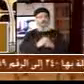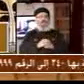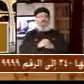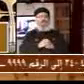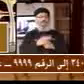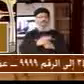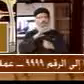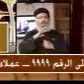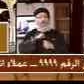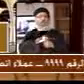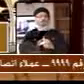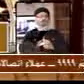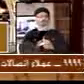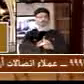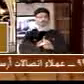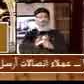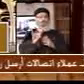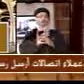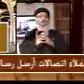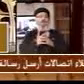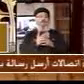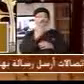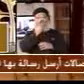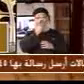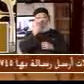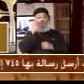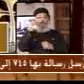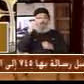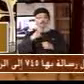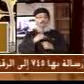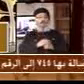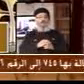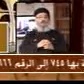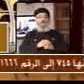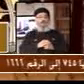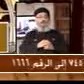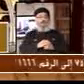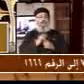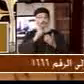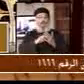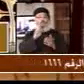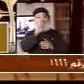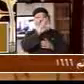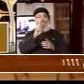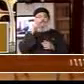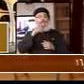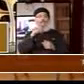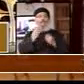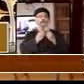في الإنسان، ولذلك هذا الصوم فرصة مع السؤال بتاع